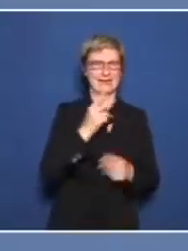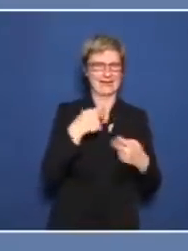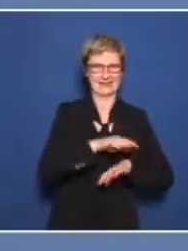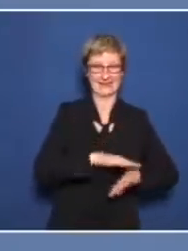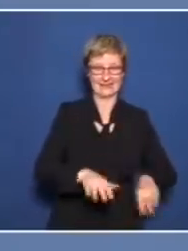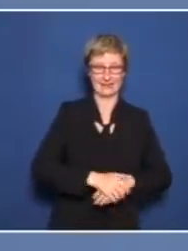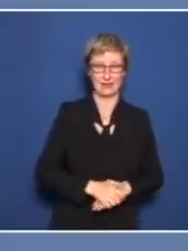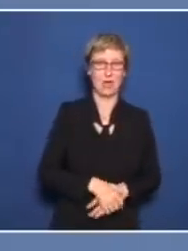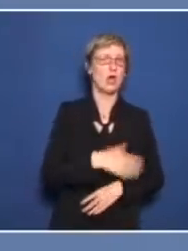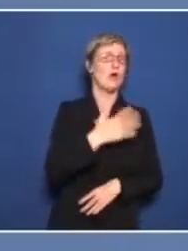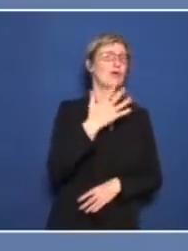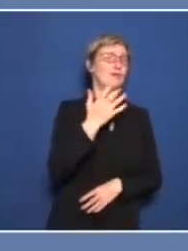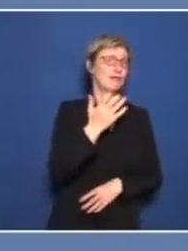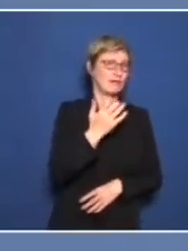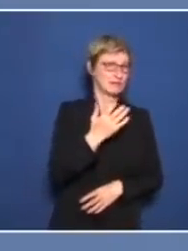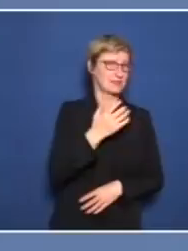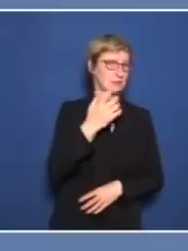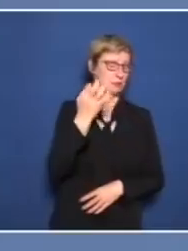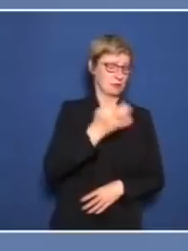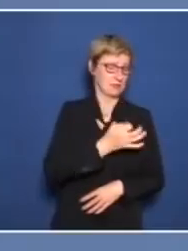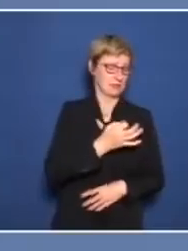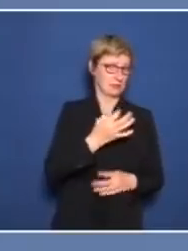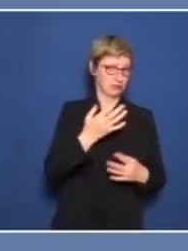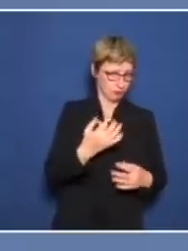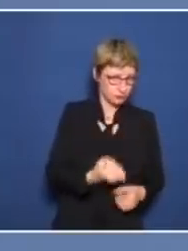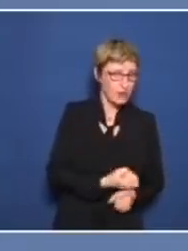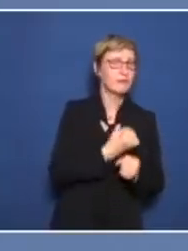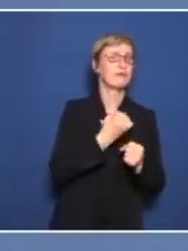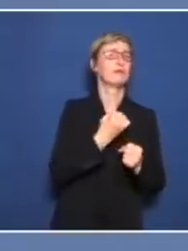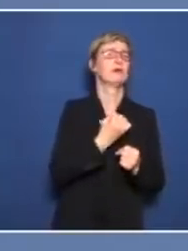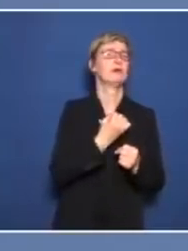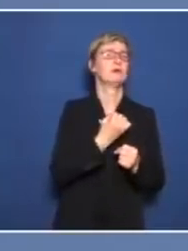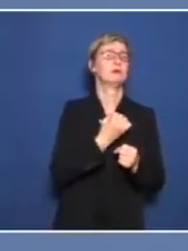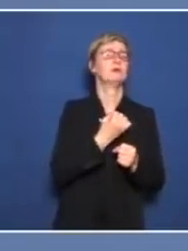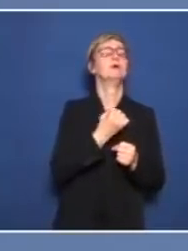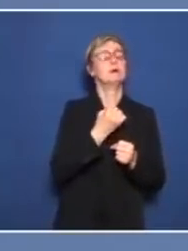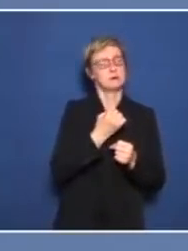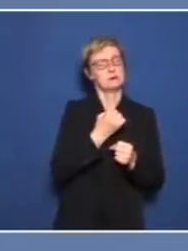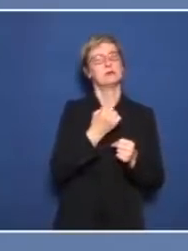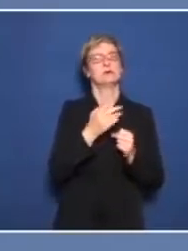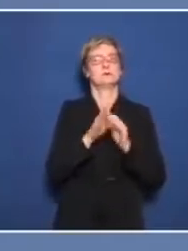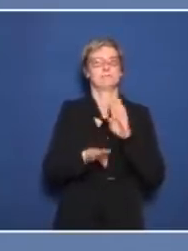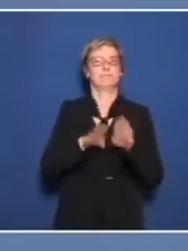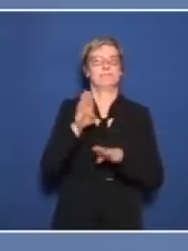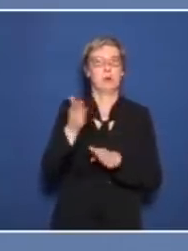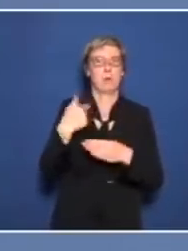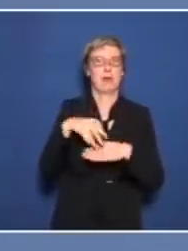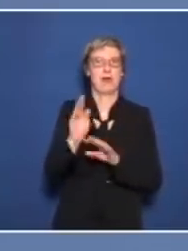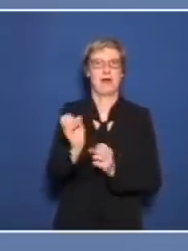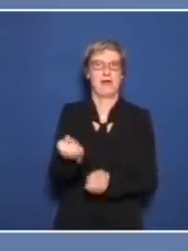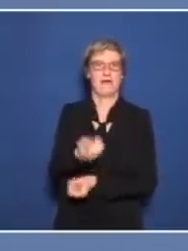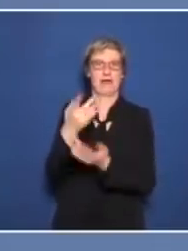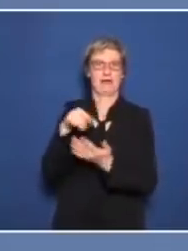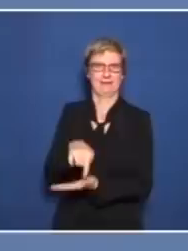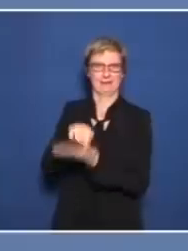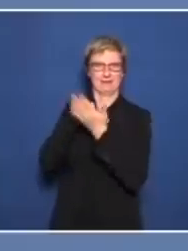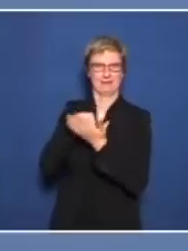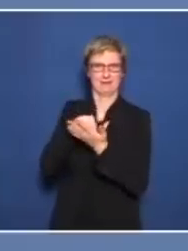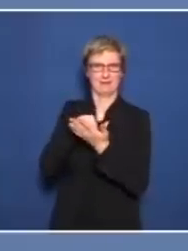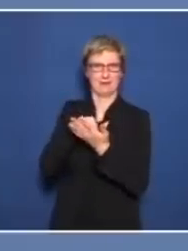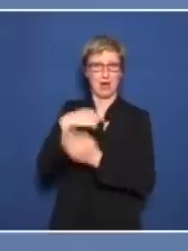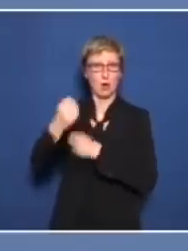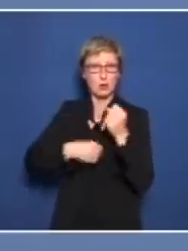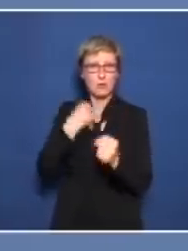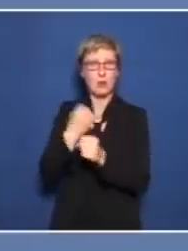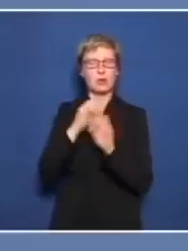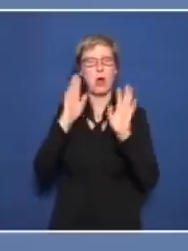50% geimpft haben werden, und das ist ja absehbar, dann werden wir es noch deutlicher sehen. Und trotzdem können wir dann nicht sagen, aber jetzt